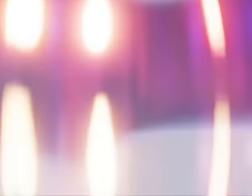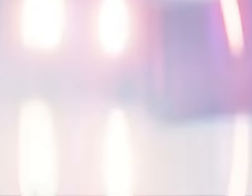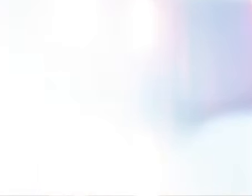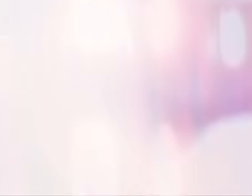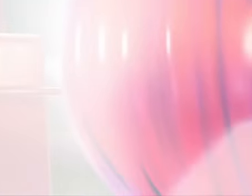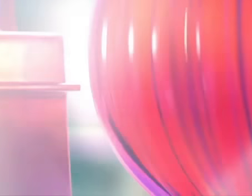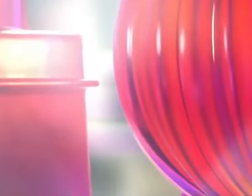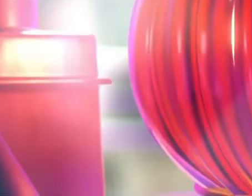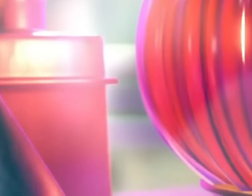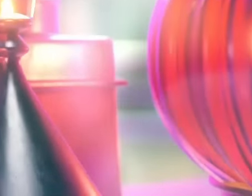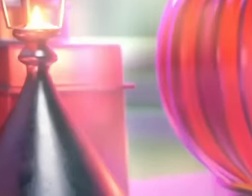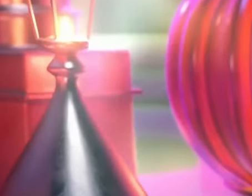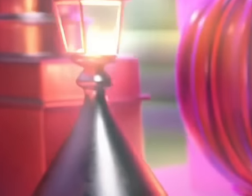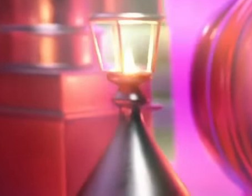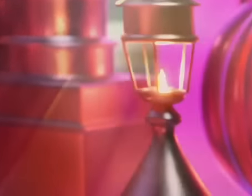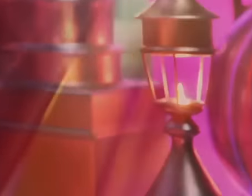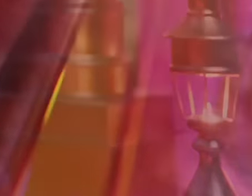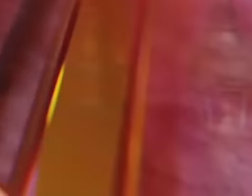hujjatai